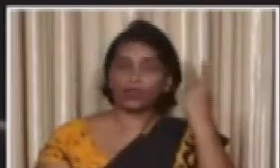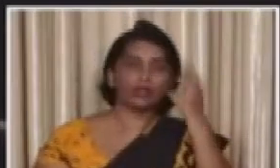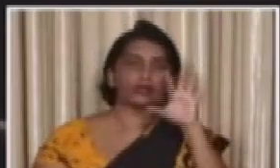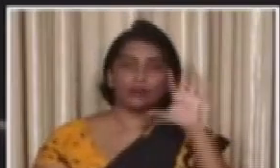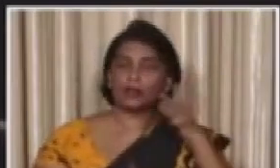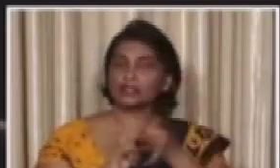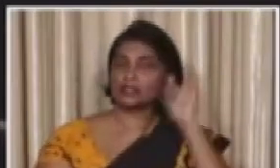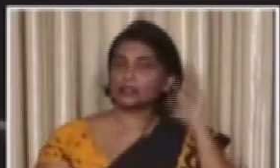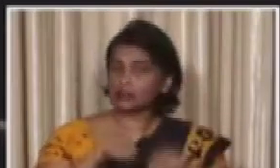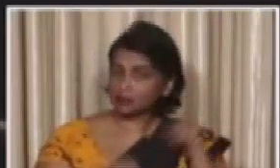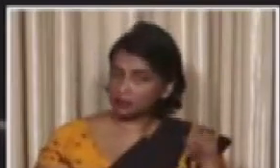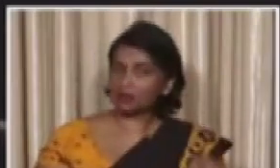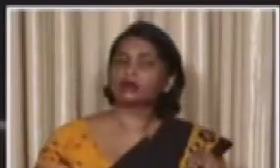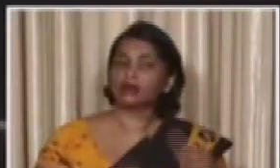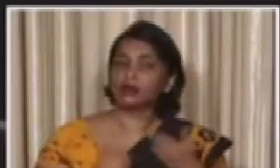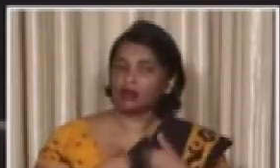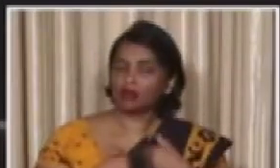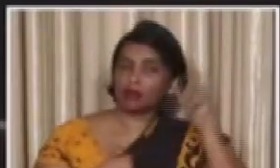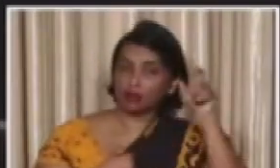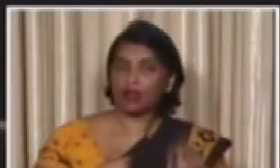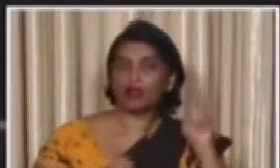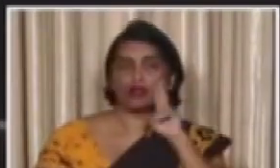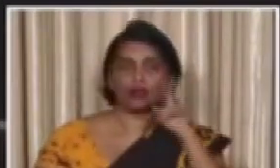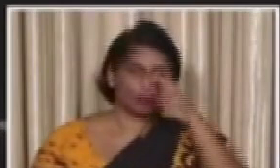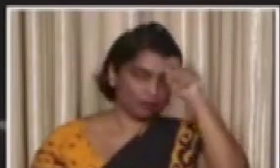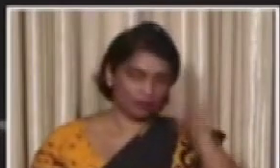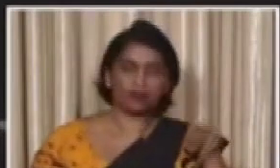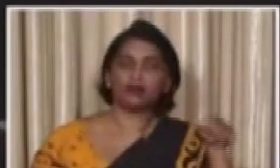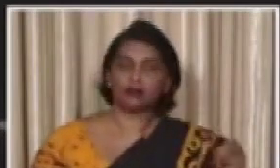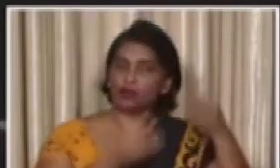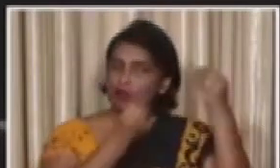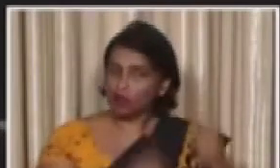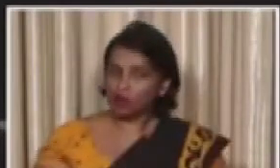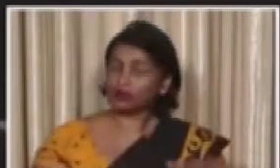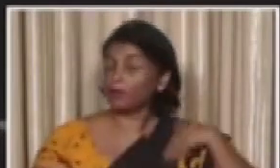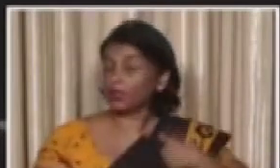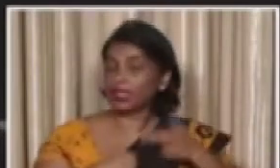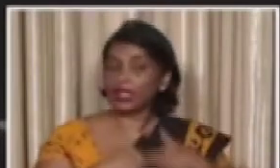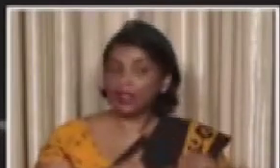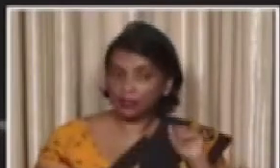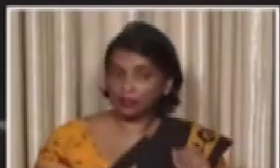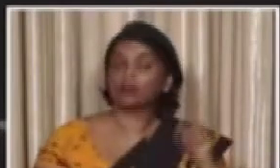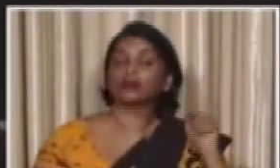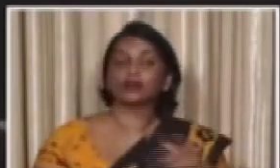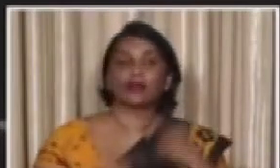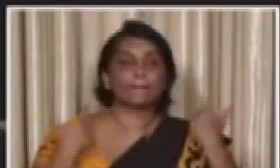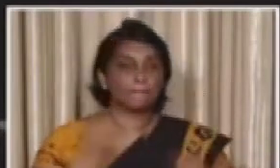2005 ජනාධිපතිවරණයේදී අපේ අපේක්ෂක රනිල් වික්‍රමසිංහ මහතා පරාජය වන්න ප්‍රබලම හේතුව වුණේ